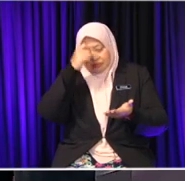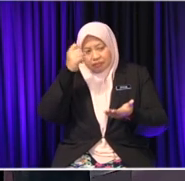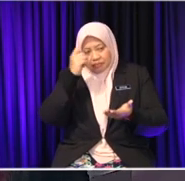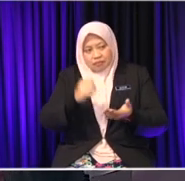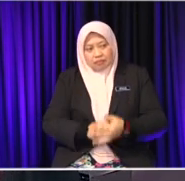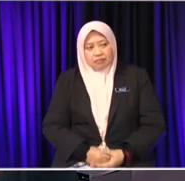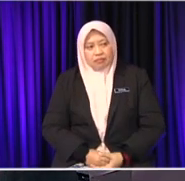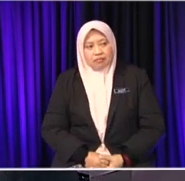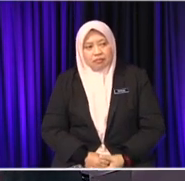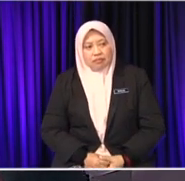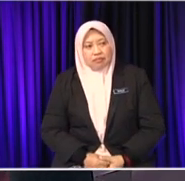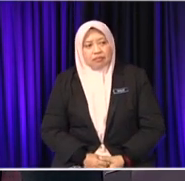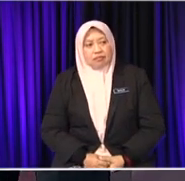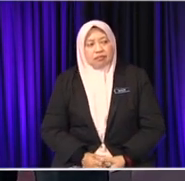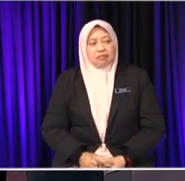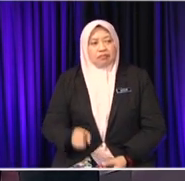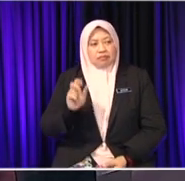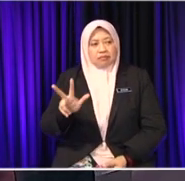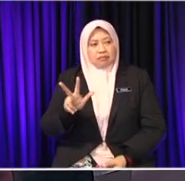kita tengok yang ketiga